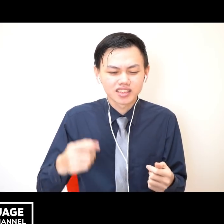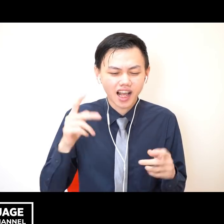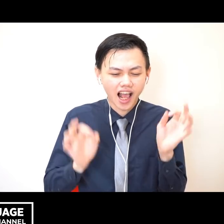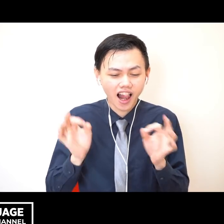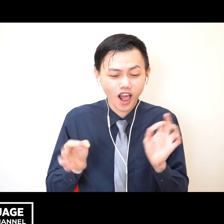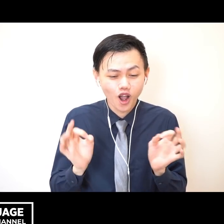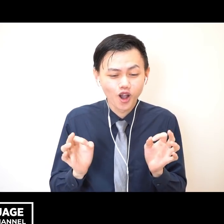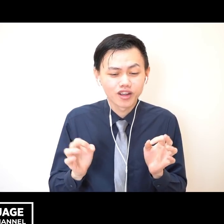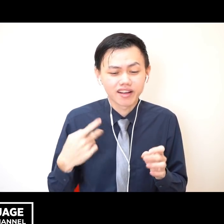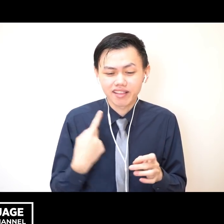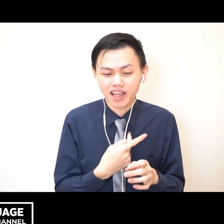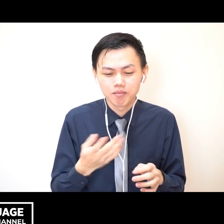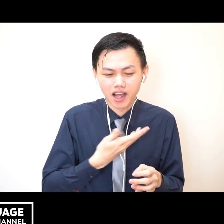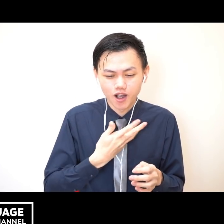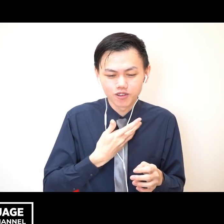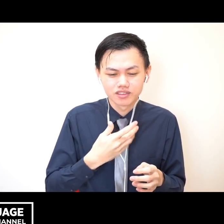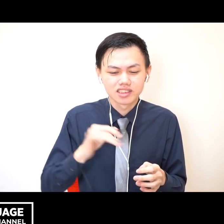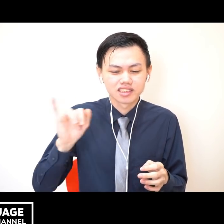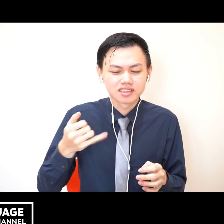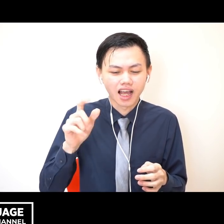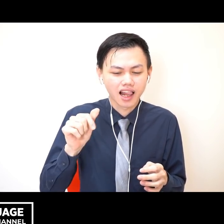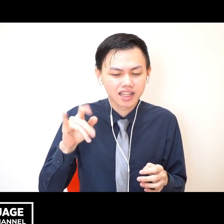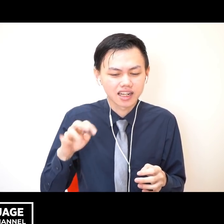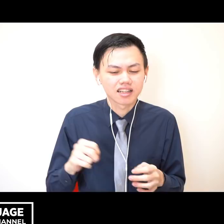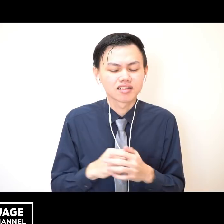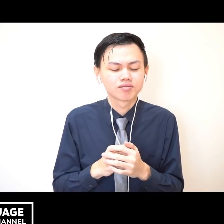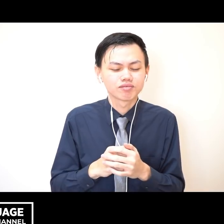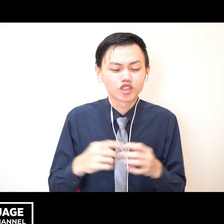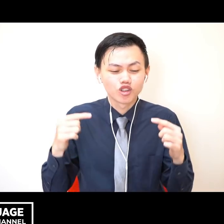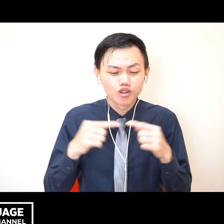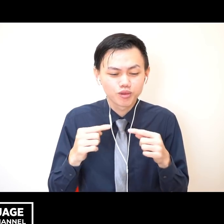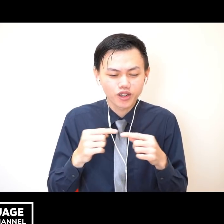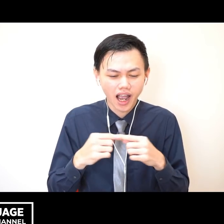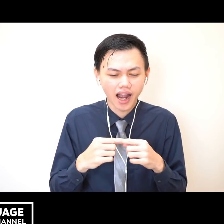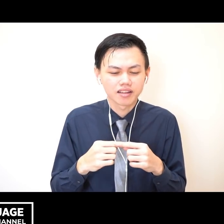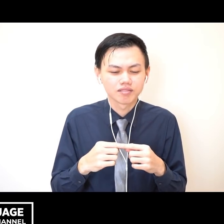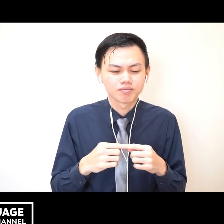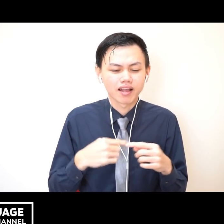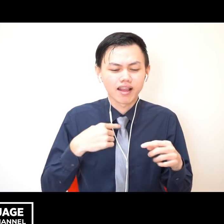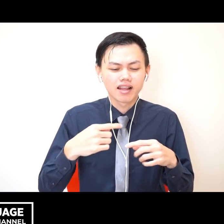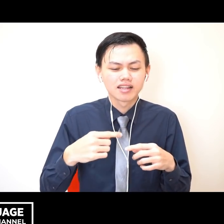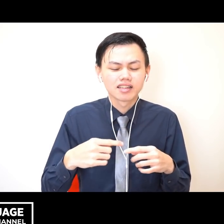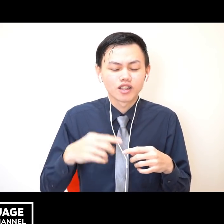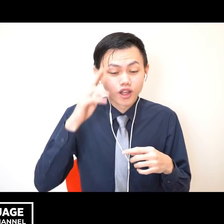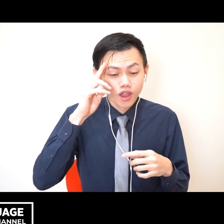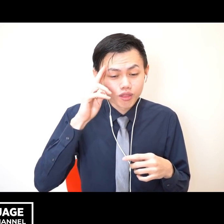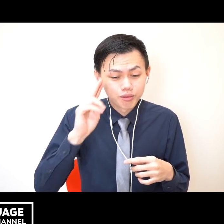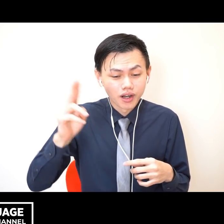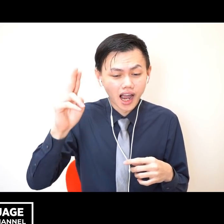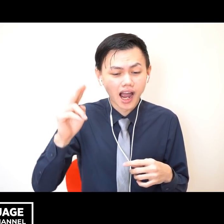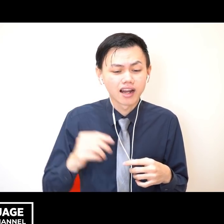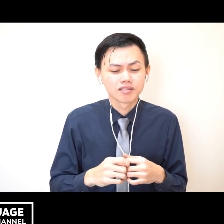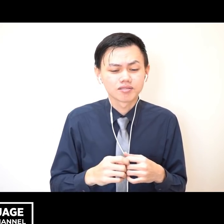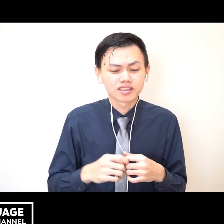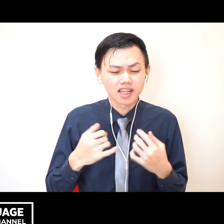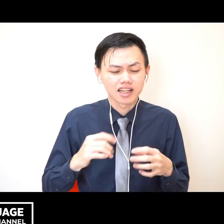ingin menunjukkan kepada dunia siapa Tuhan kita, Tuhan kita yang Maha Esa, siapa Yesus Kristus yang adalah